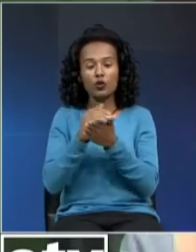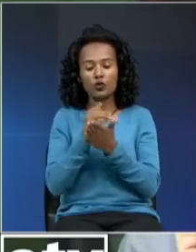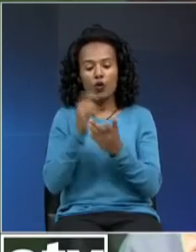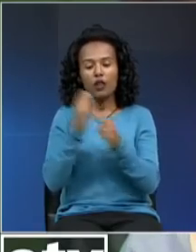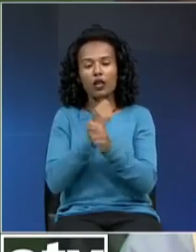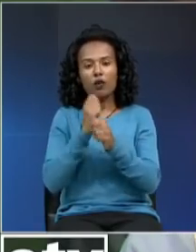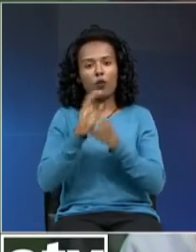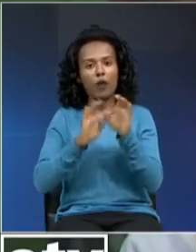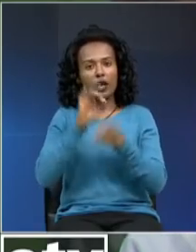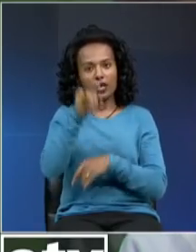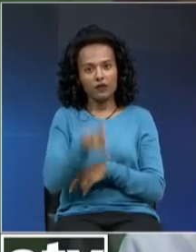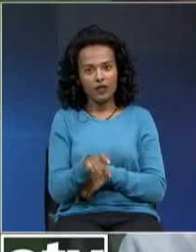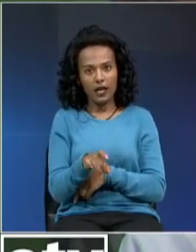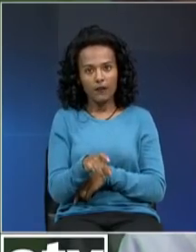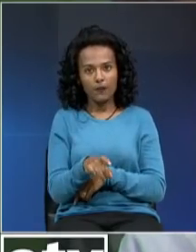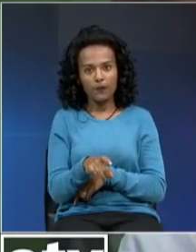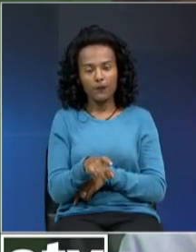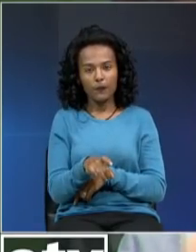ማድረግ ያስፈልጋል።